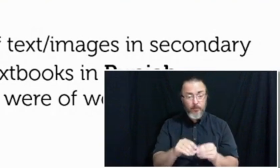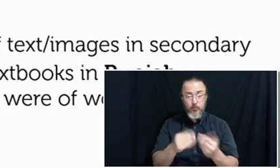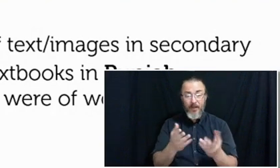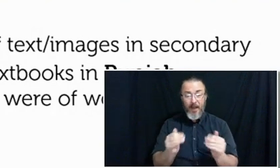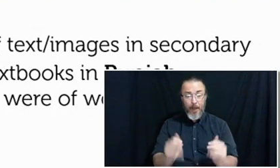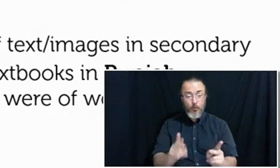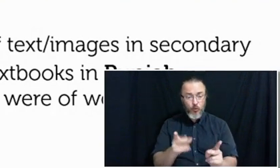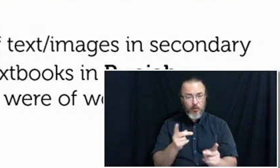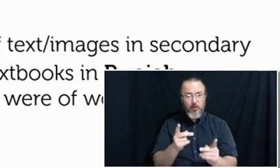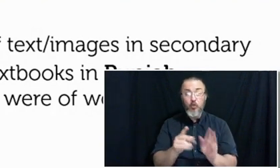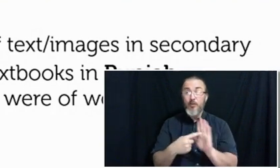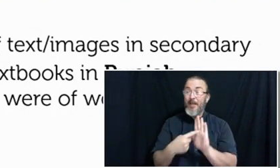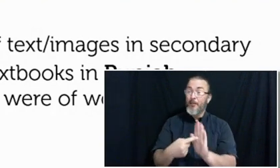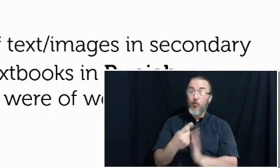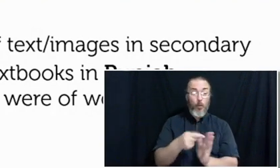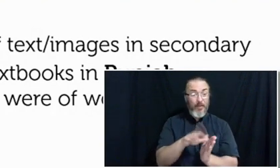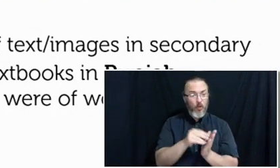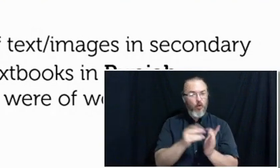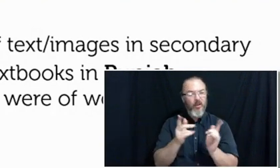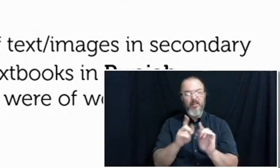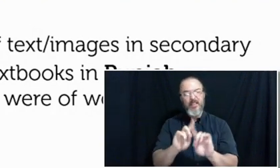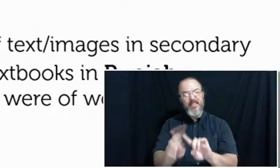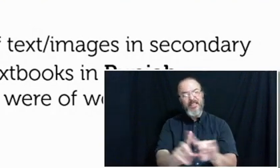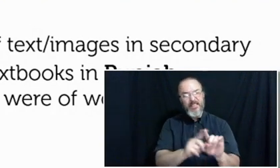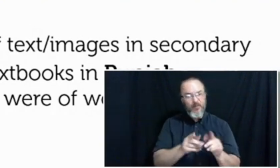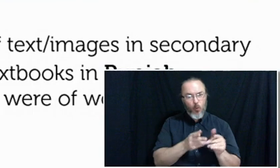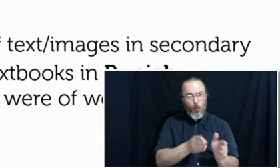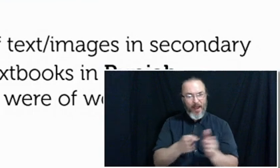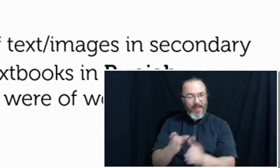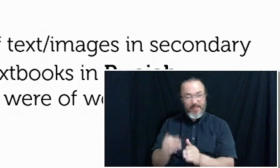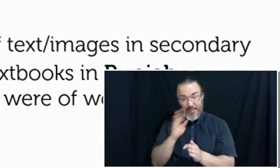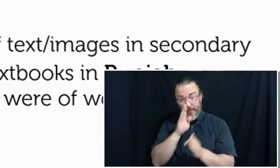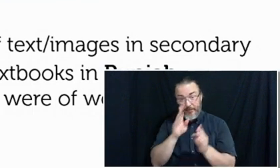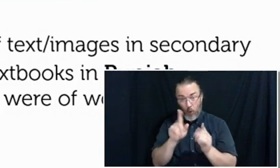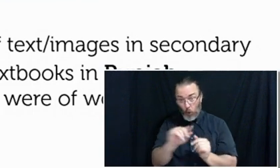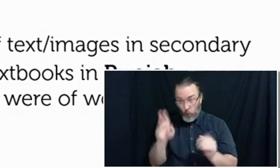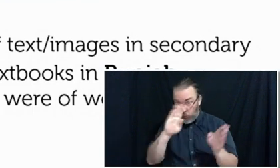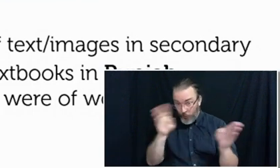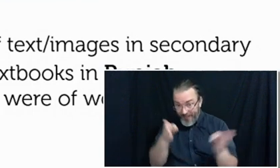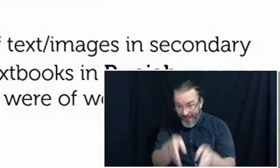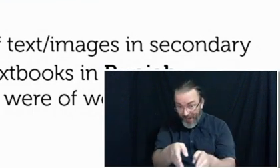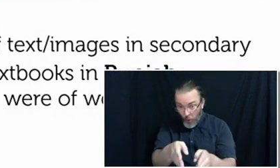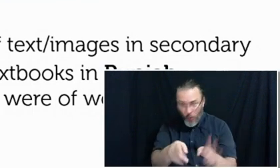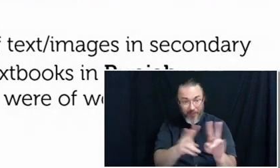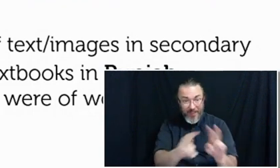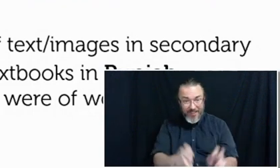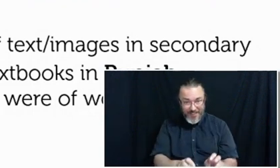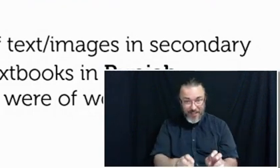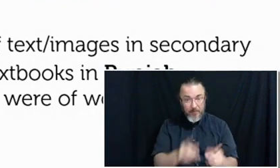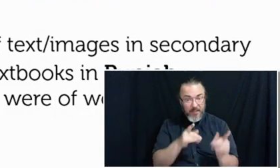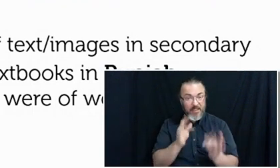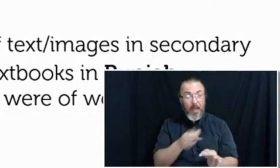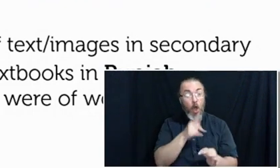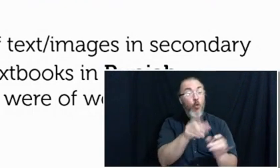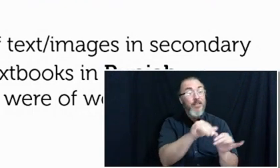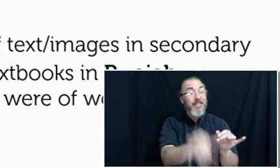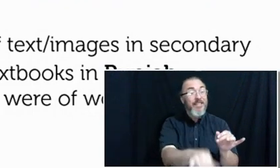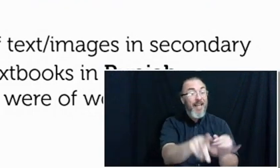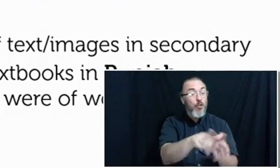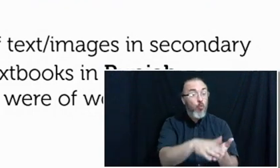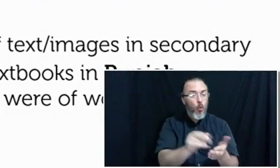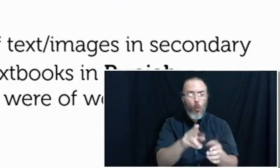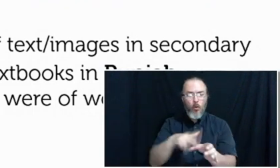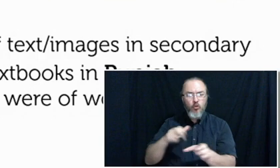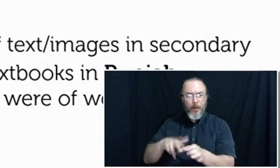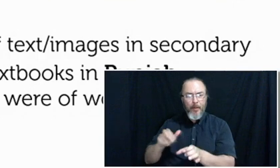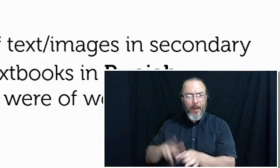permettre la formation, permettre aux élèves de leur apprentissage de différentes façons. Si les évaluations sont trop étroites, ça peut être un facteur décisif entre ceux qui restent à l'école